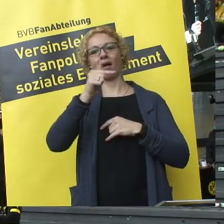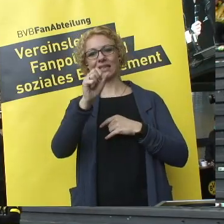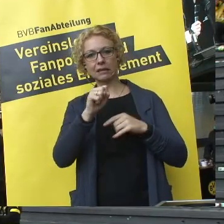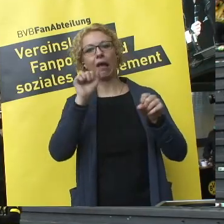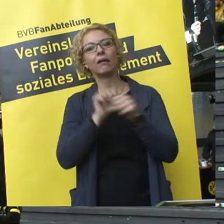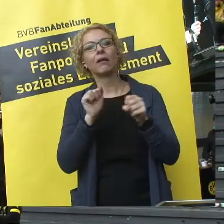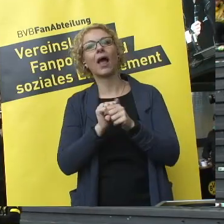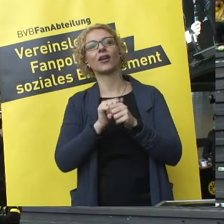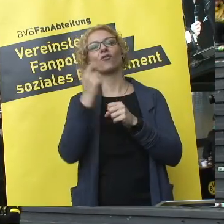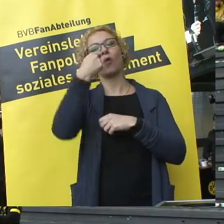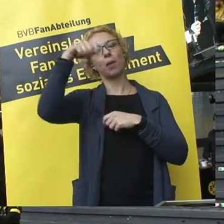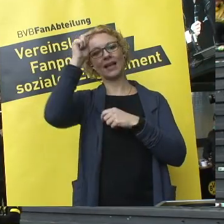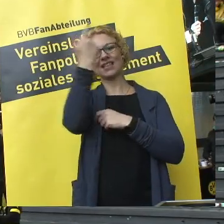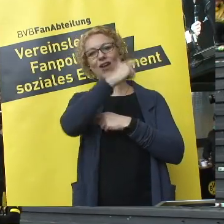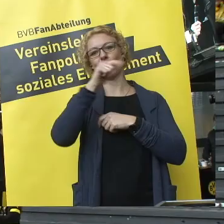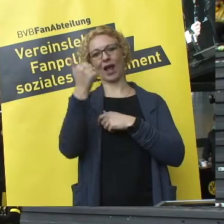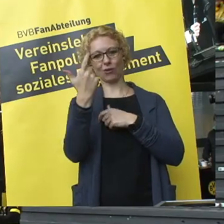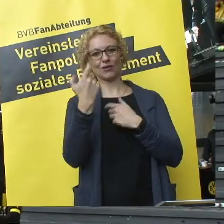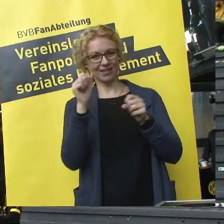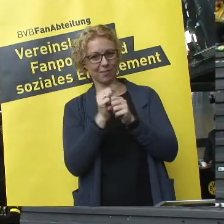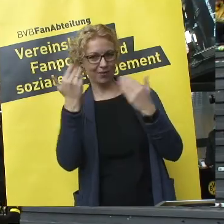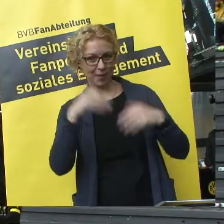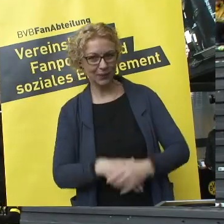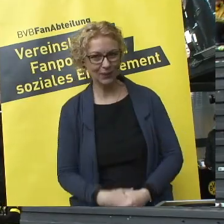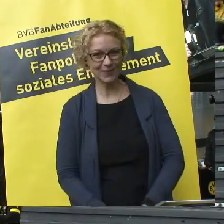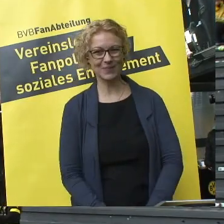Berlin 2021 beworben hat.